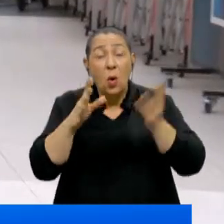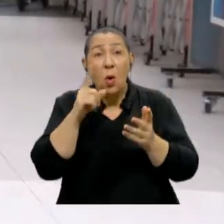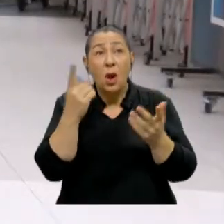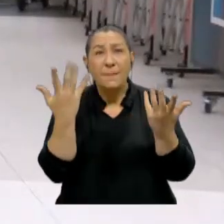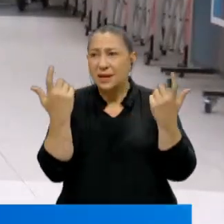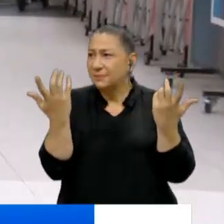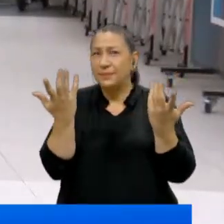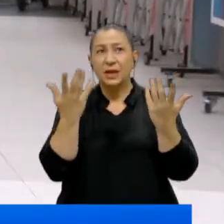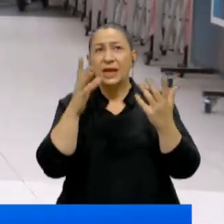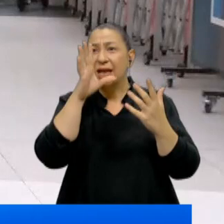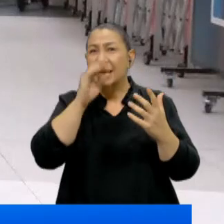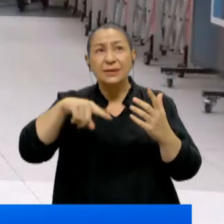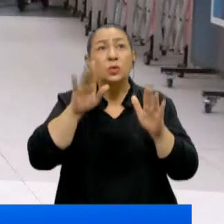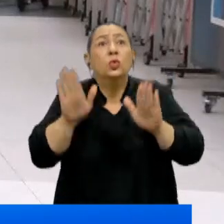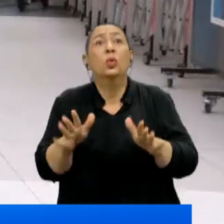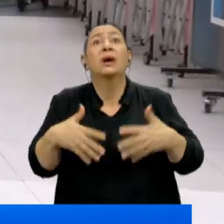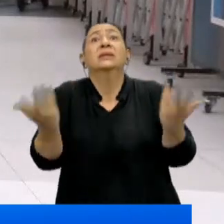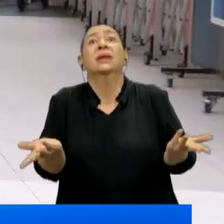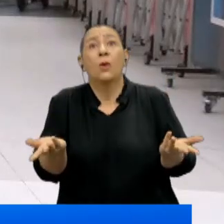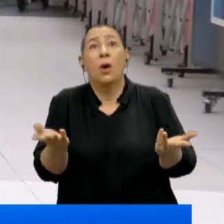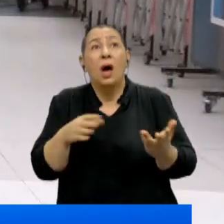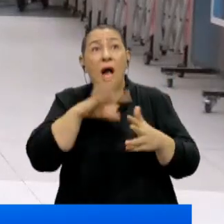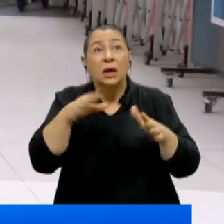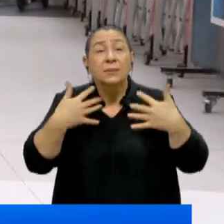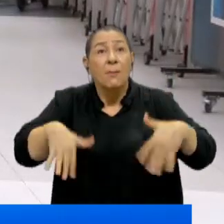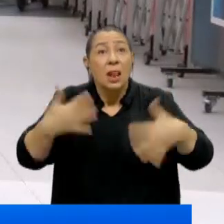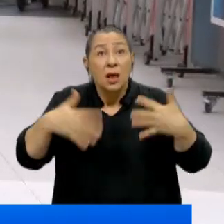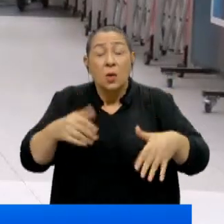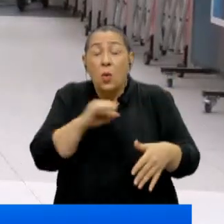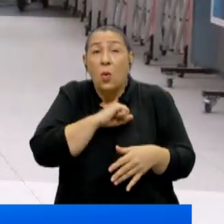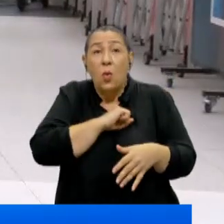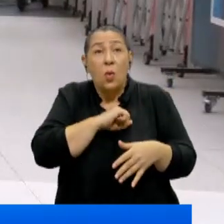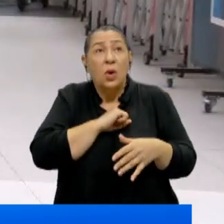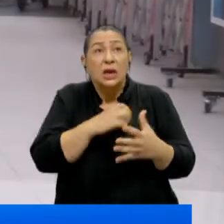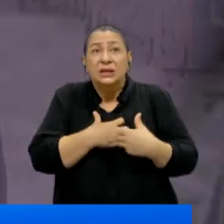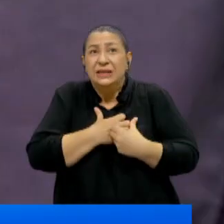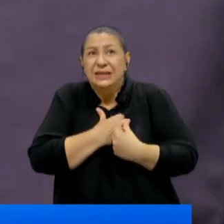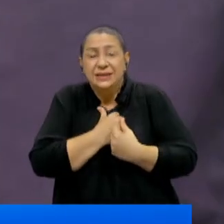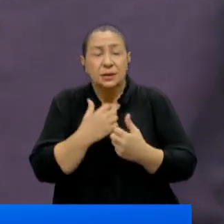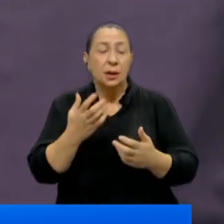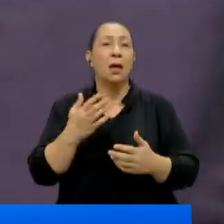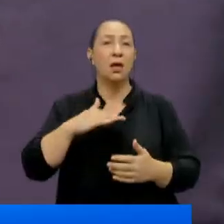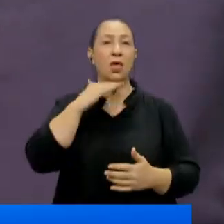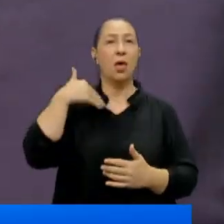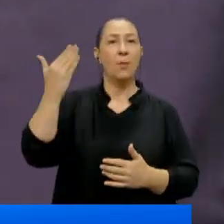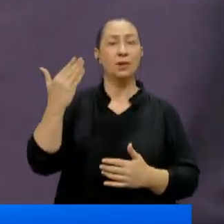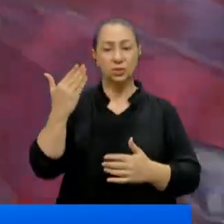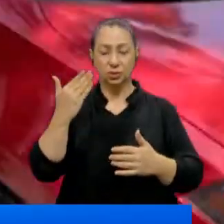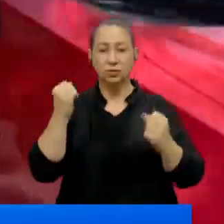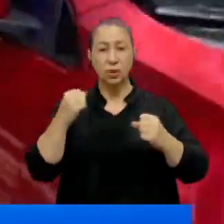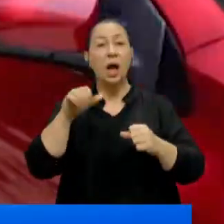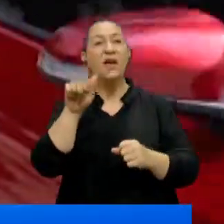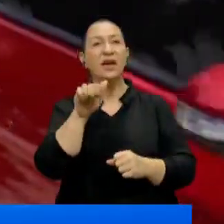hava var ki kimse durmak istemiyor. Herkes panik içinde, korku içinde, dehşet içinde. Yabancı güçlerin